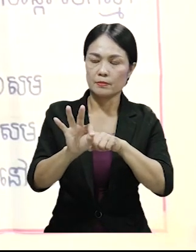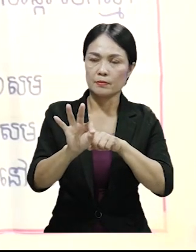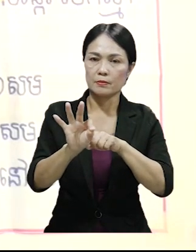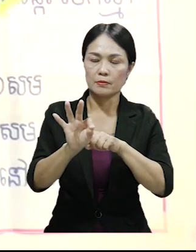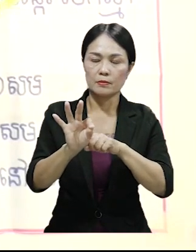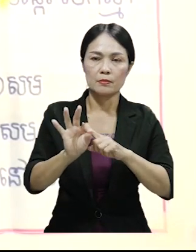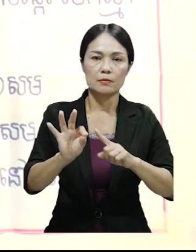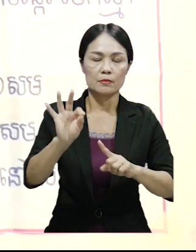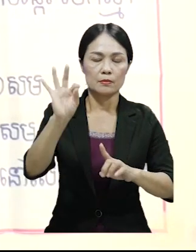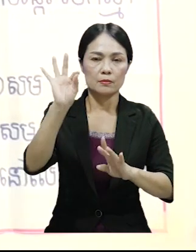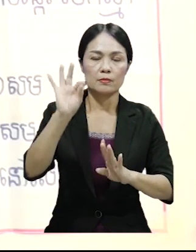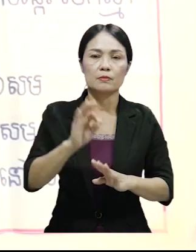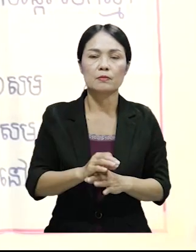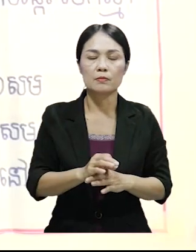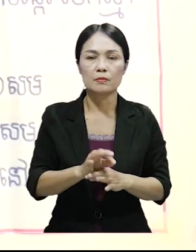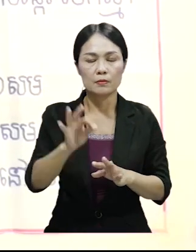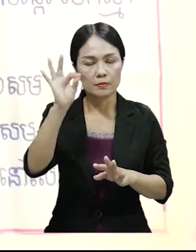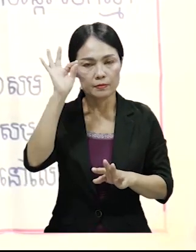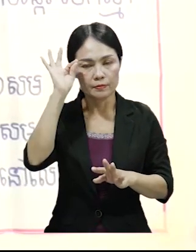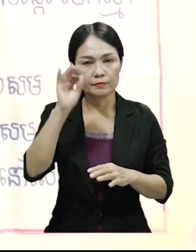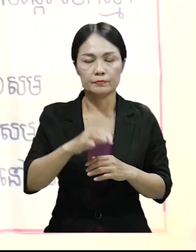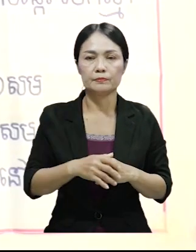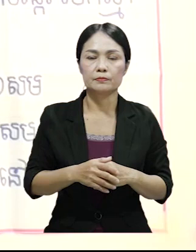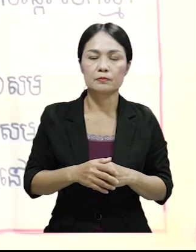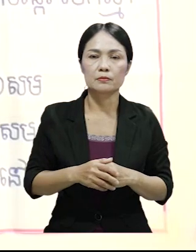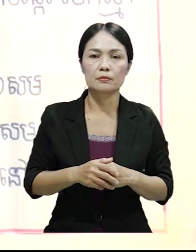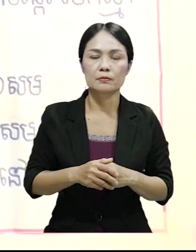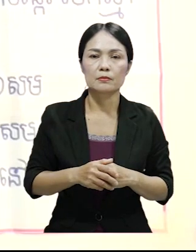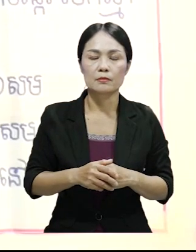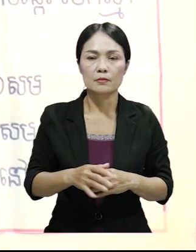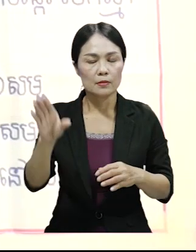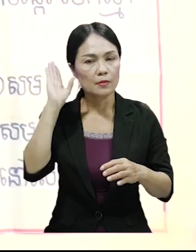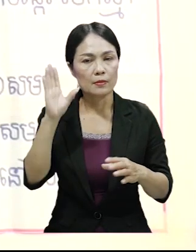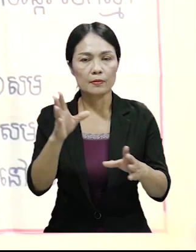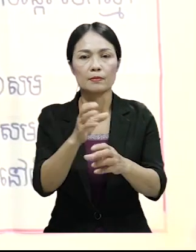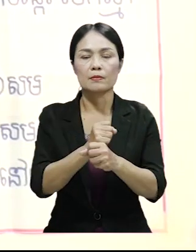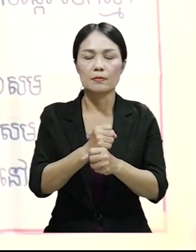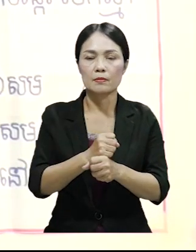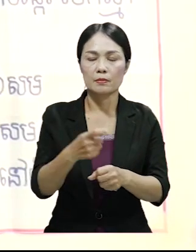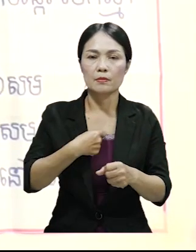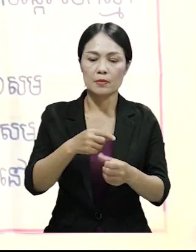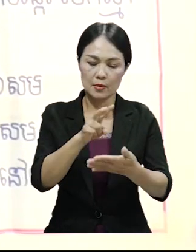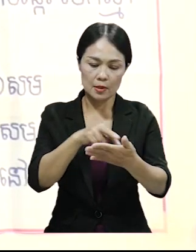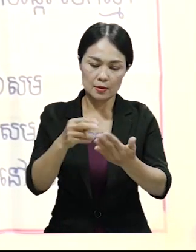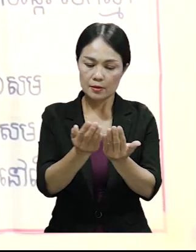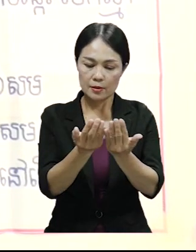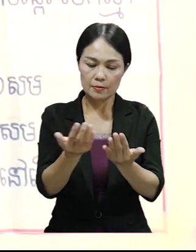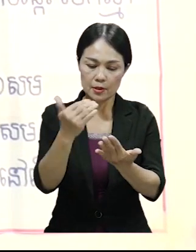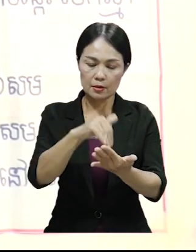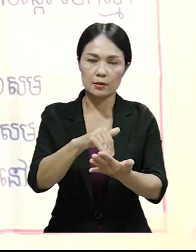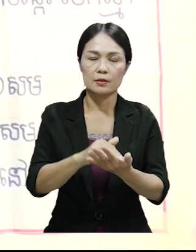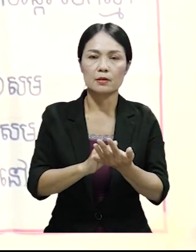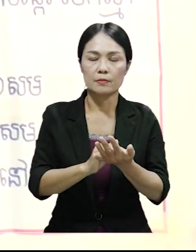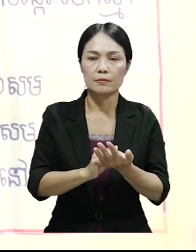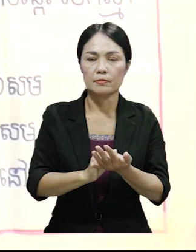ឡើងលើស្ទួយត្រឹមចុងចិញ្ចើមដល់បានទេកូនចាំលោកគ្រូសំអាតម្ដងទៀតណា